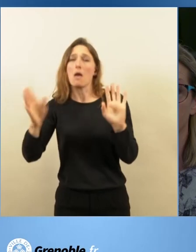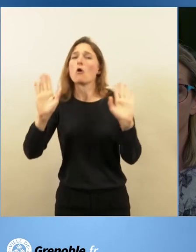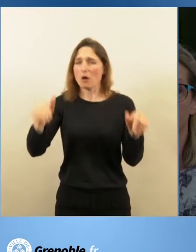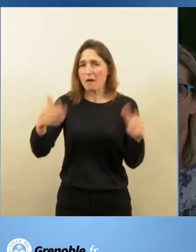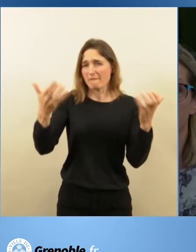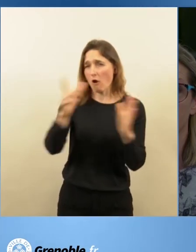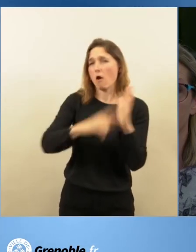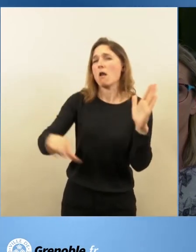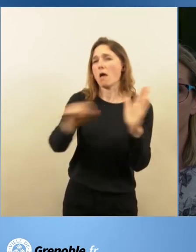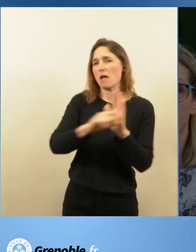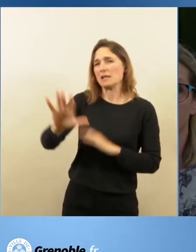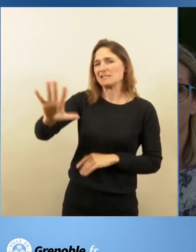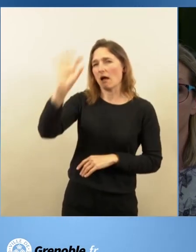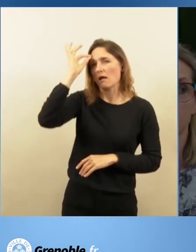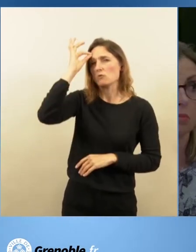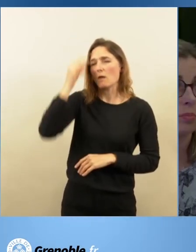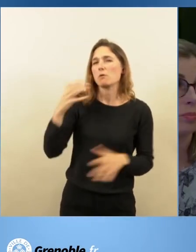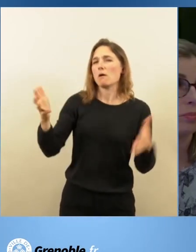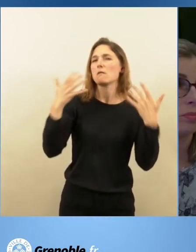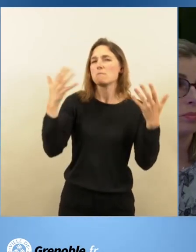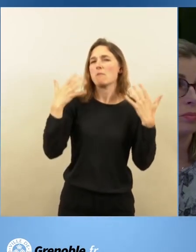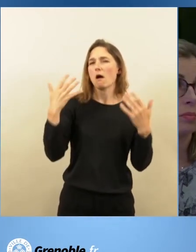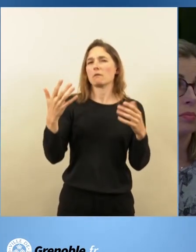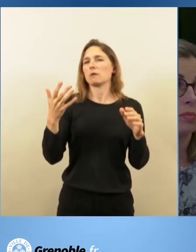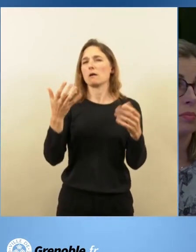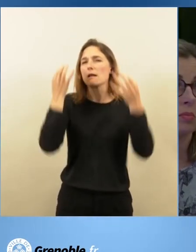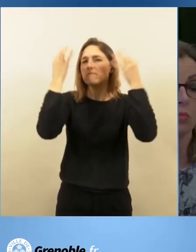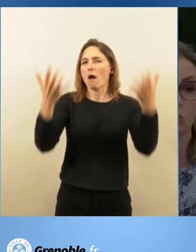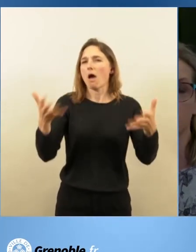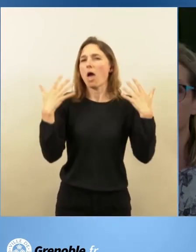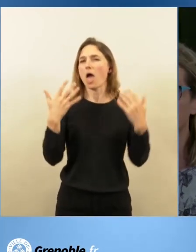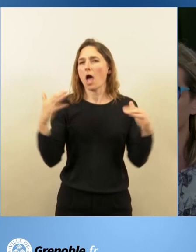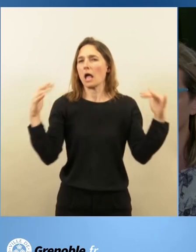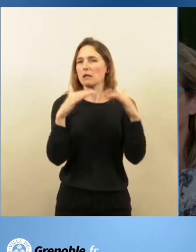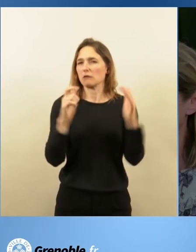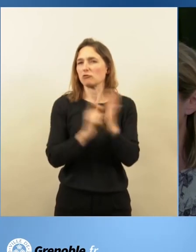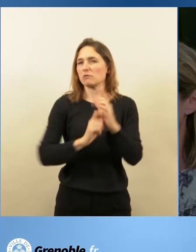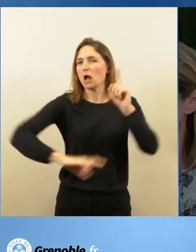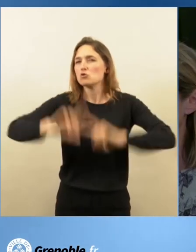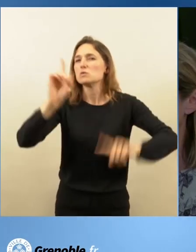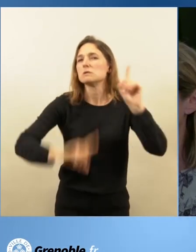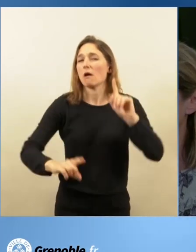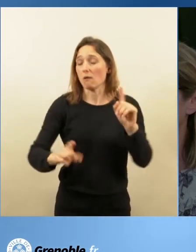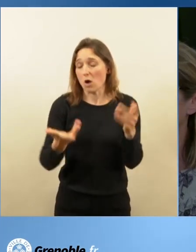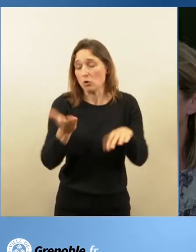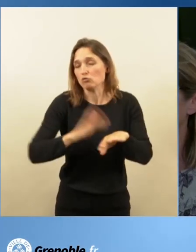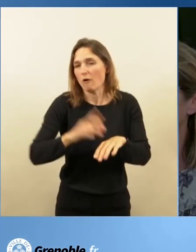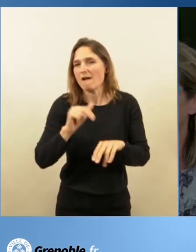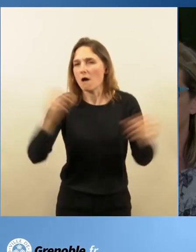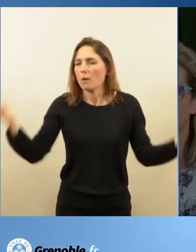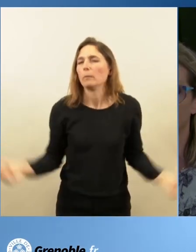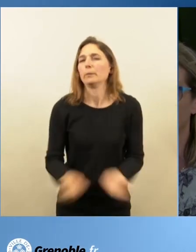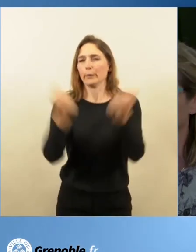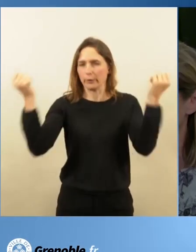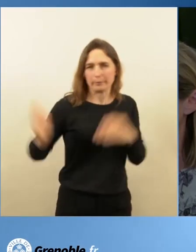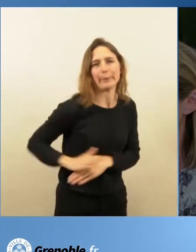étoiles climat air énergie en juillet ce qui donnera lieu à une communication je pense toniteur tonitruente mais